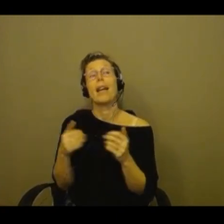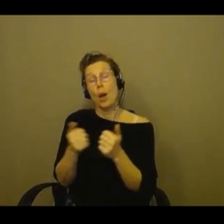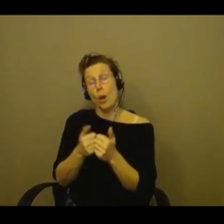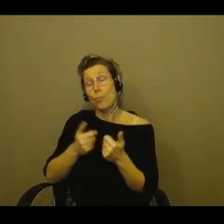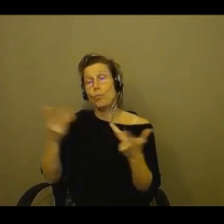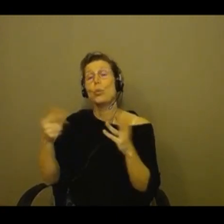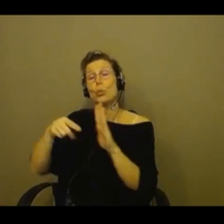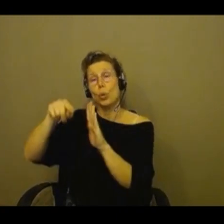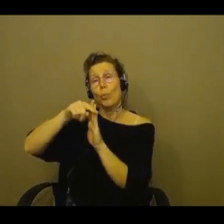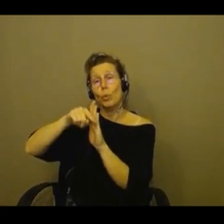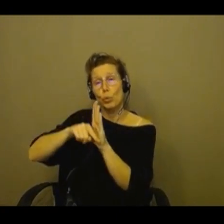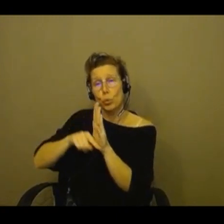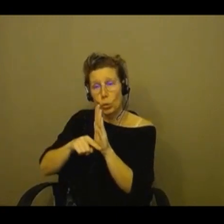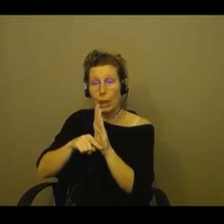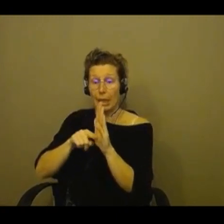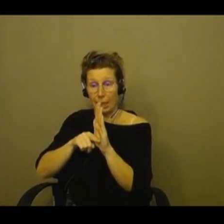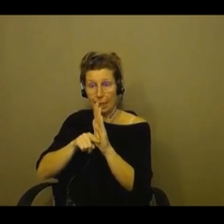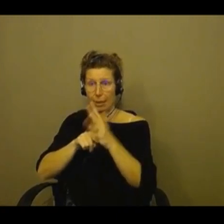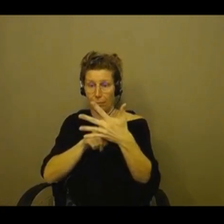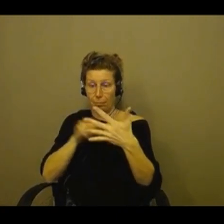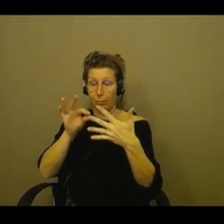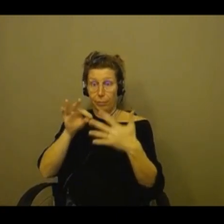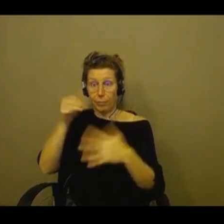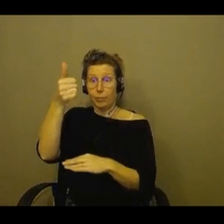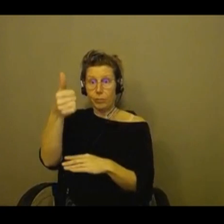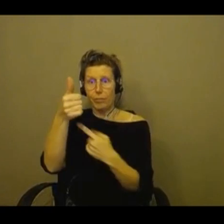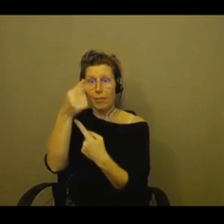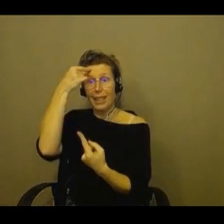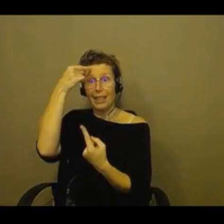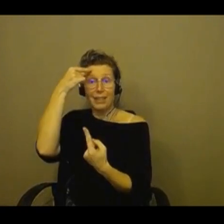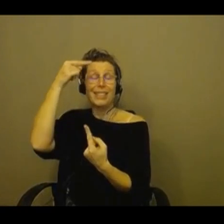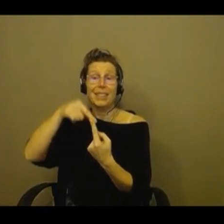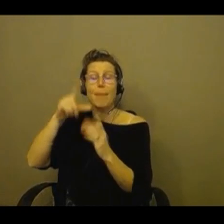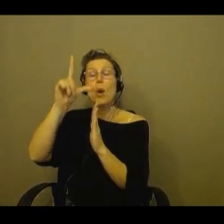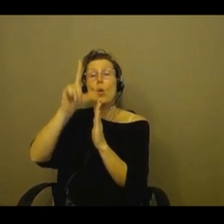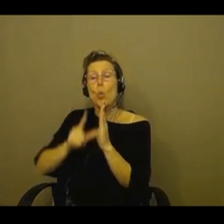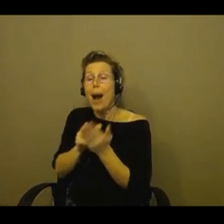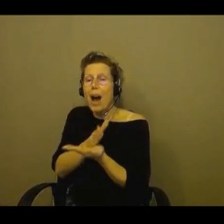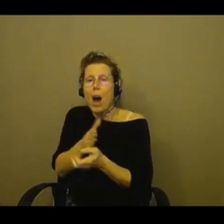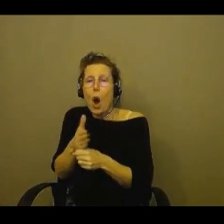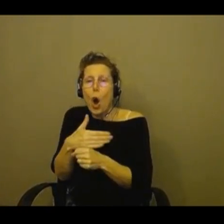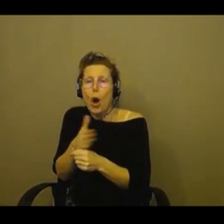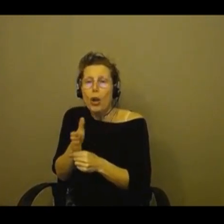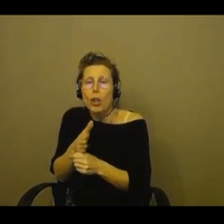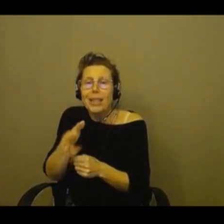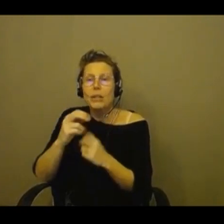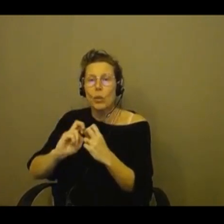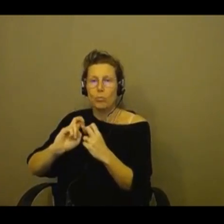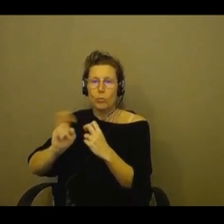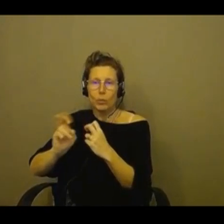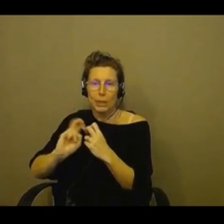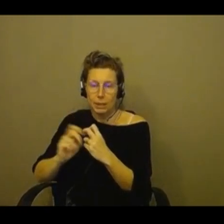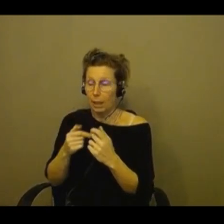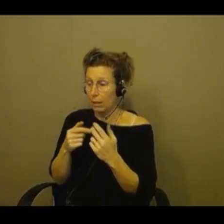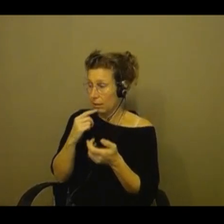particulier une issue de la loi d'orientation des mobilités qui oblige tous les acteurs du monde des transports, que ce soit les donneurs d'ordre, donc